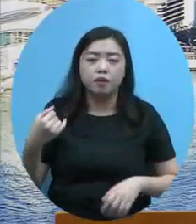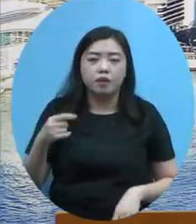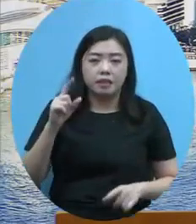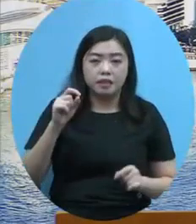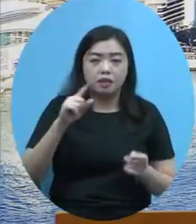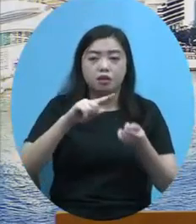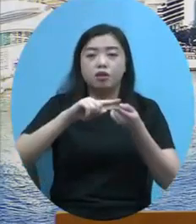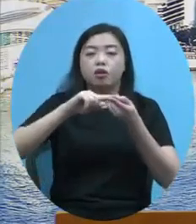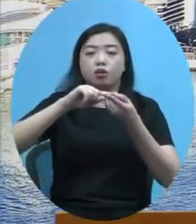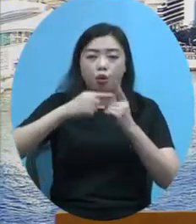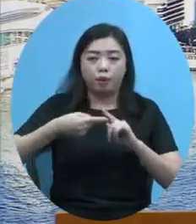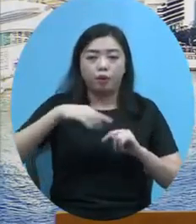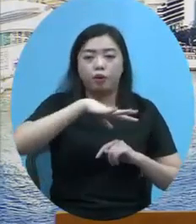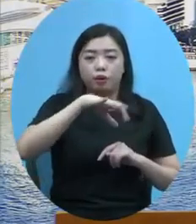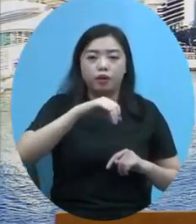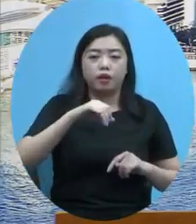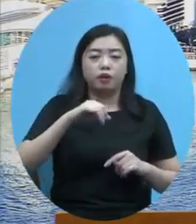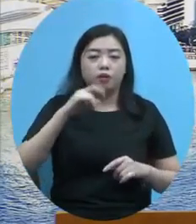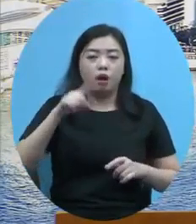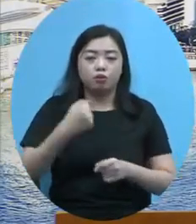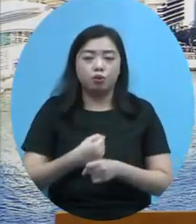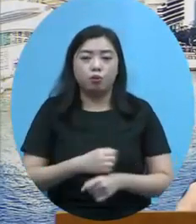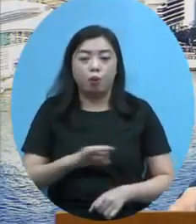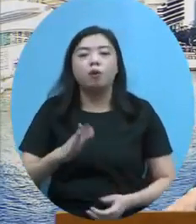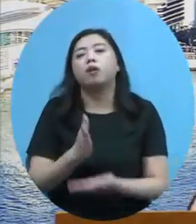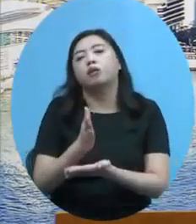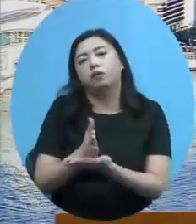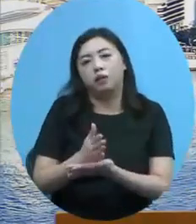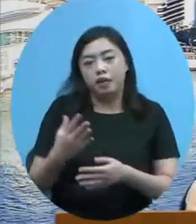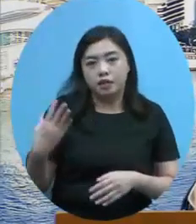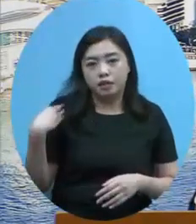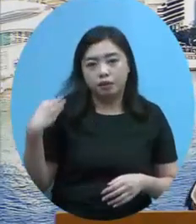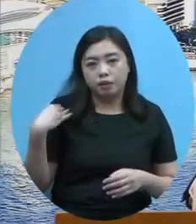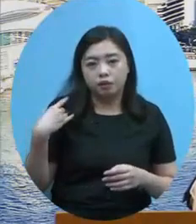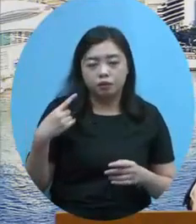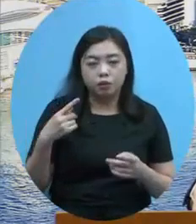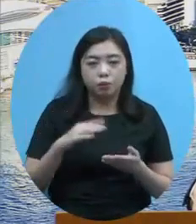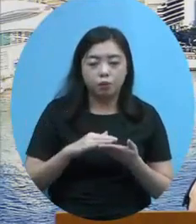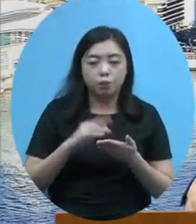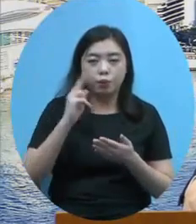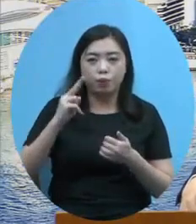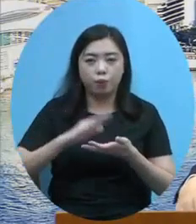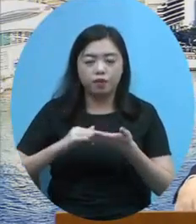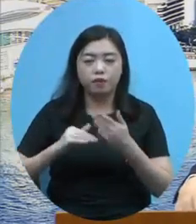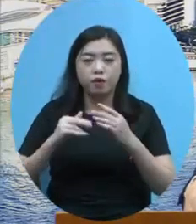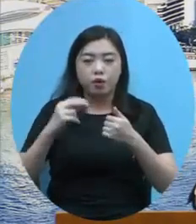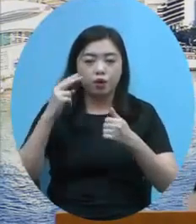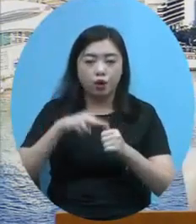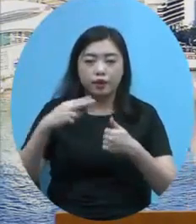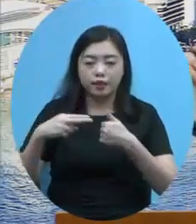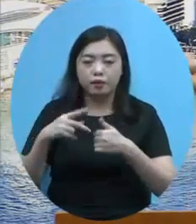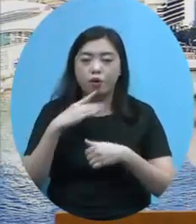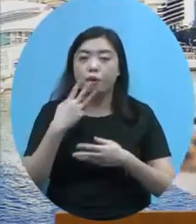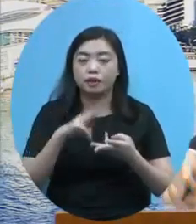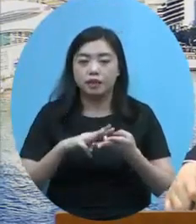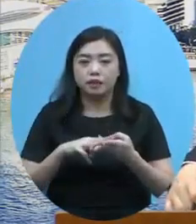表即他們是即不值得做咯。咁譬如在昨天晚上做的圍封強檢何文